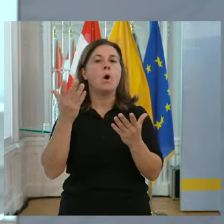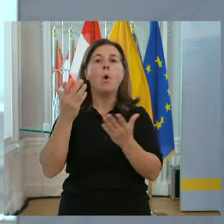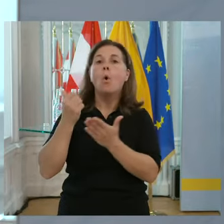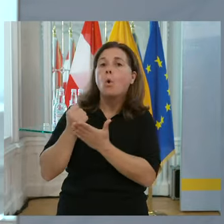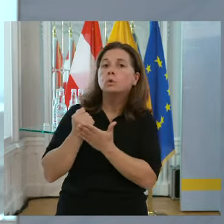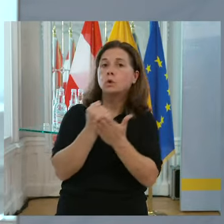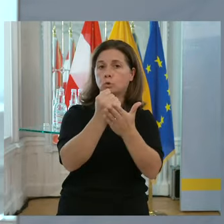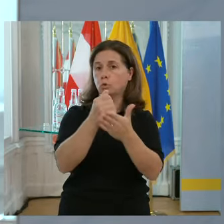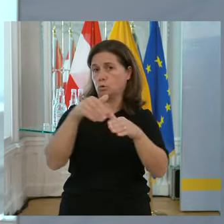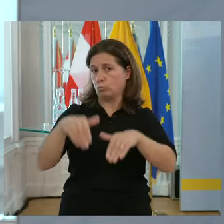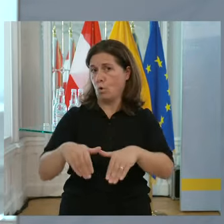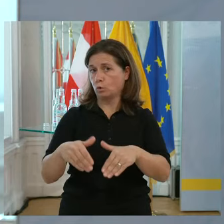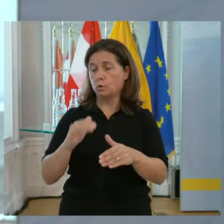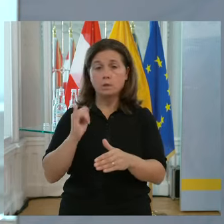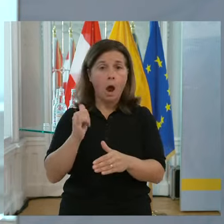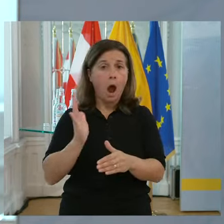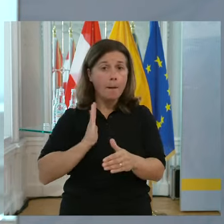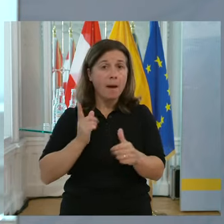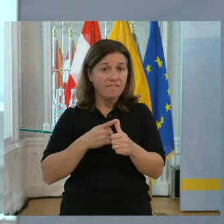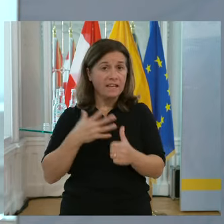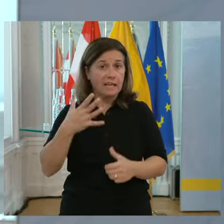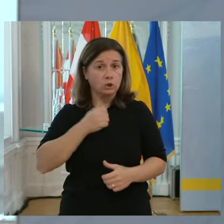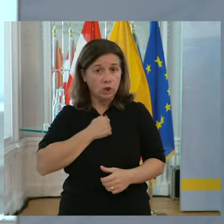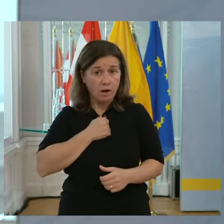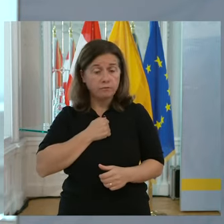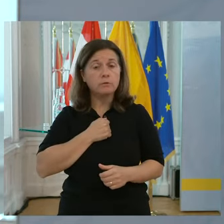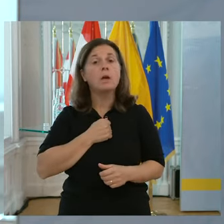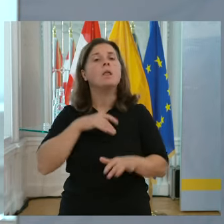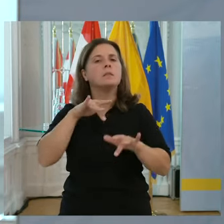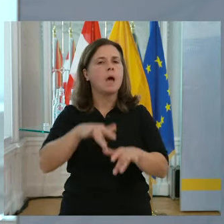unterstützt werden müssen. Aber wenn sie es dann geschafft haben, hier auch die